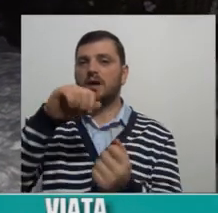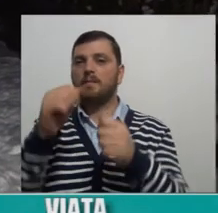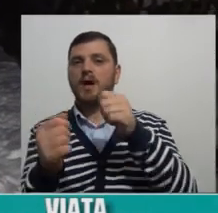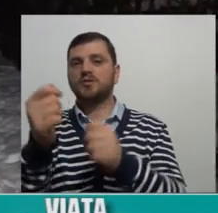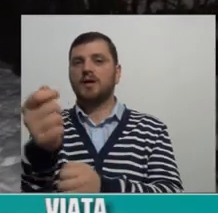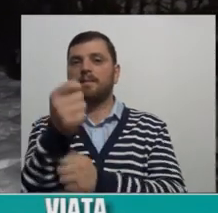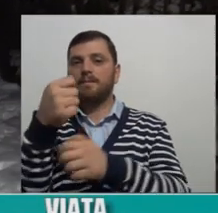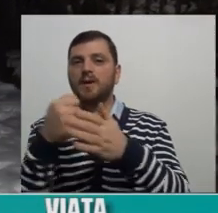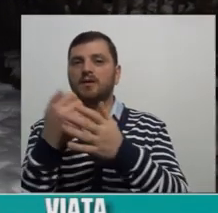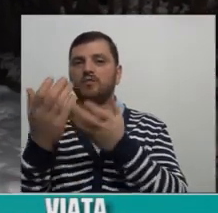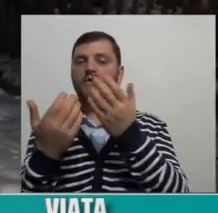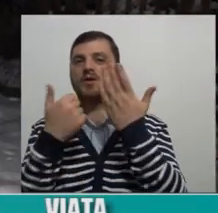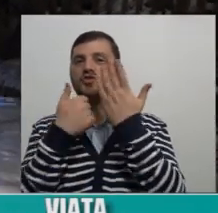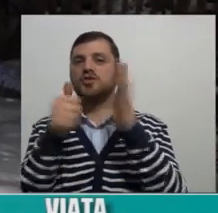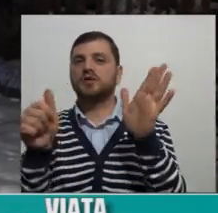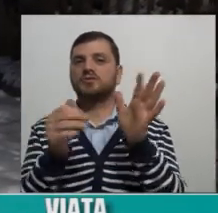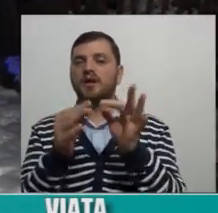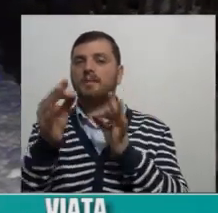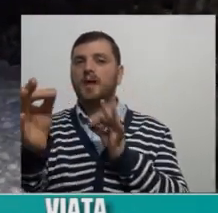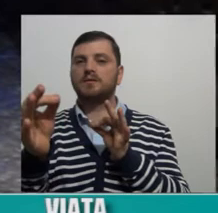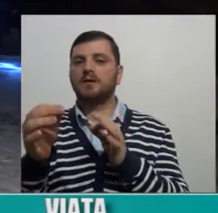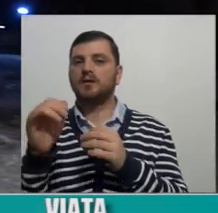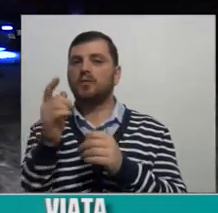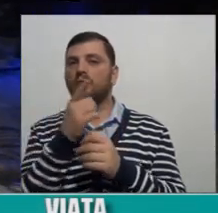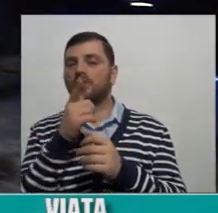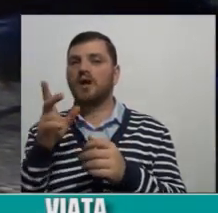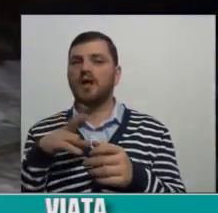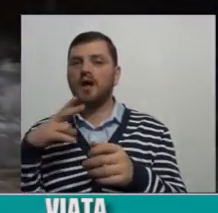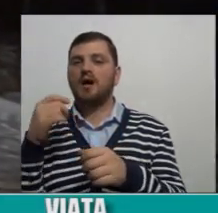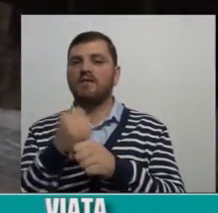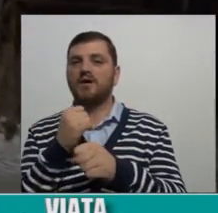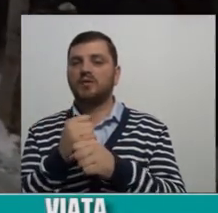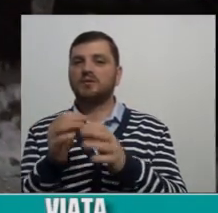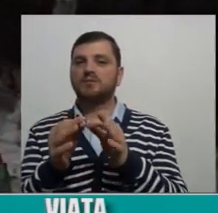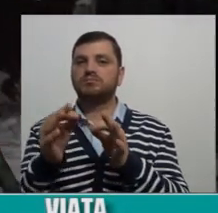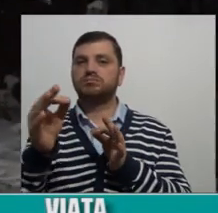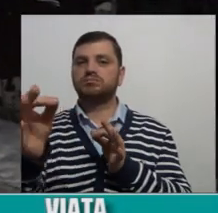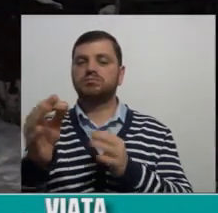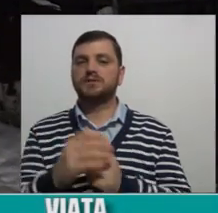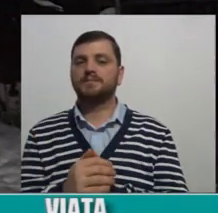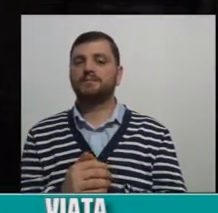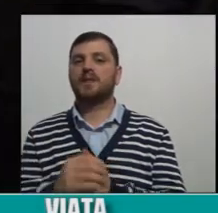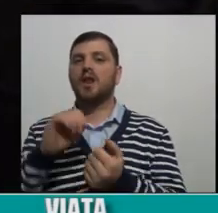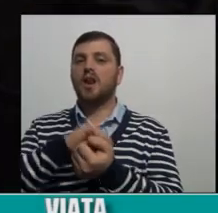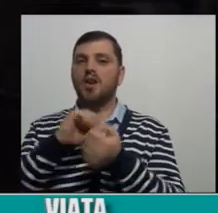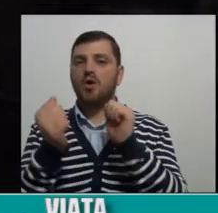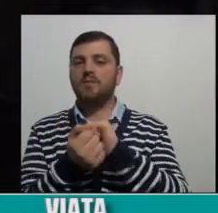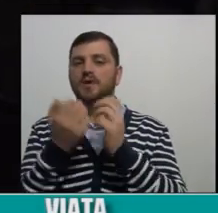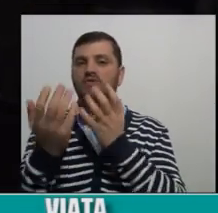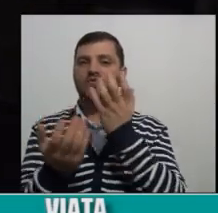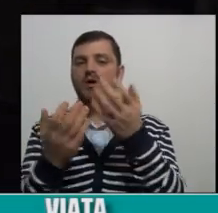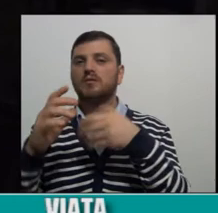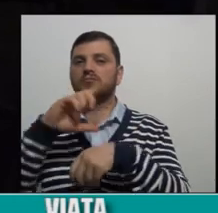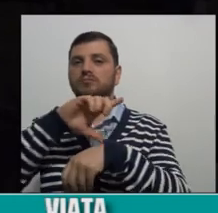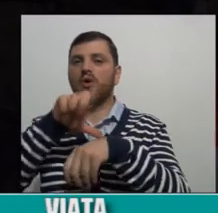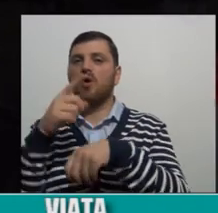de la autospecială până la incendiu a fost de 600 de metri liniari, unde s-a făcut linie de dispozitiv. Lupta cu